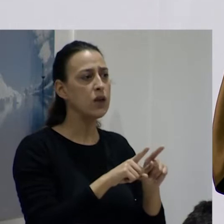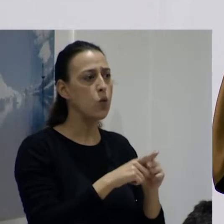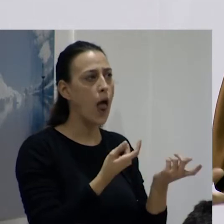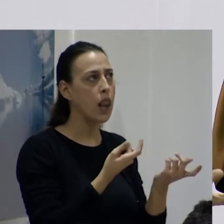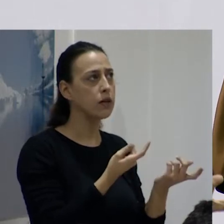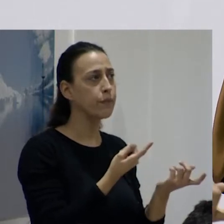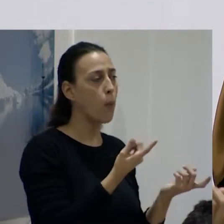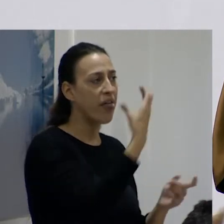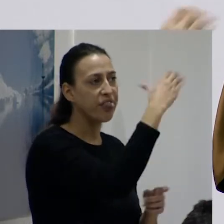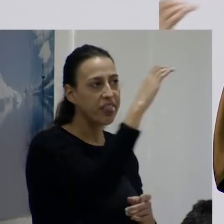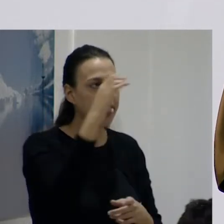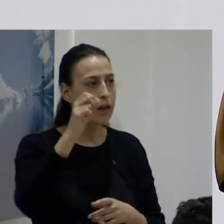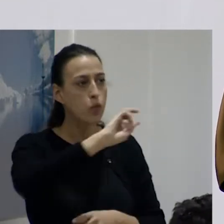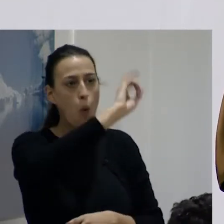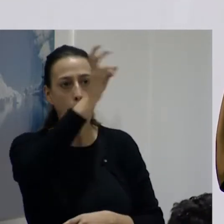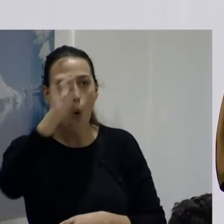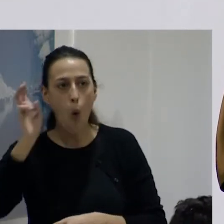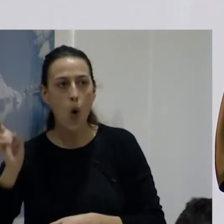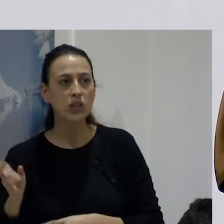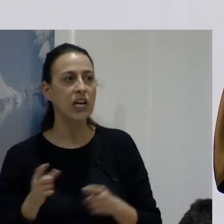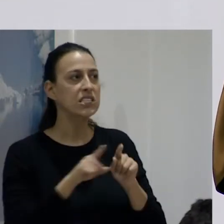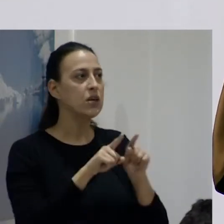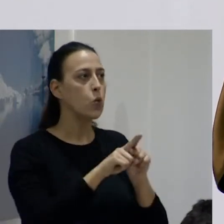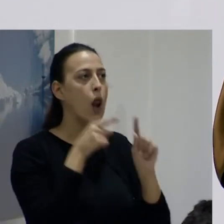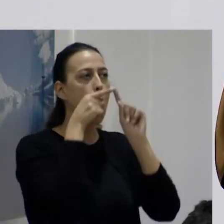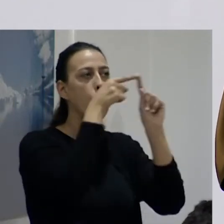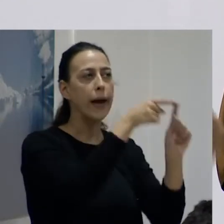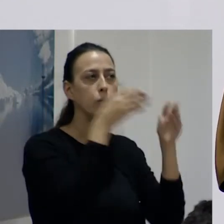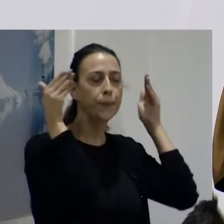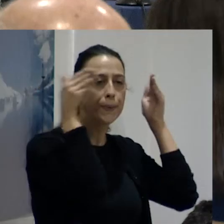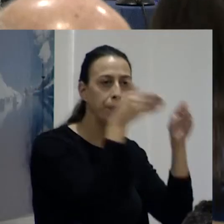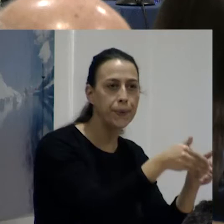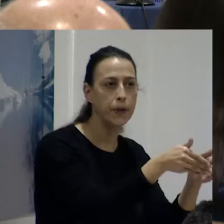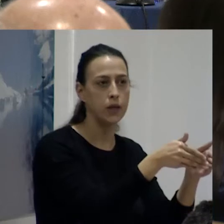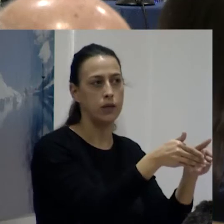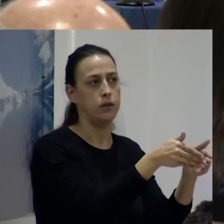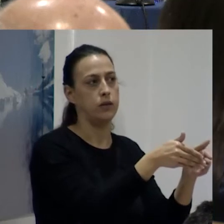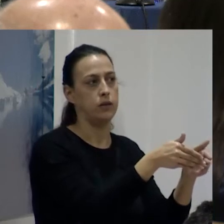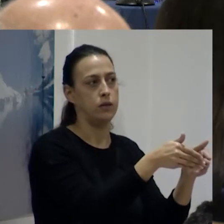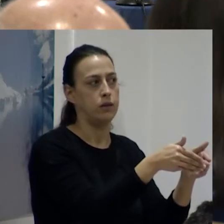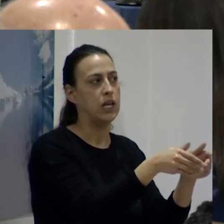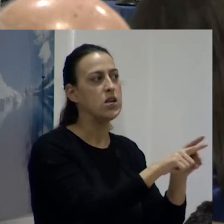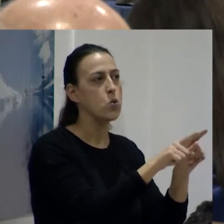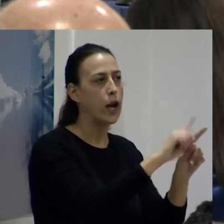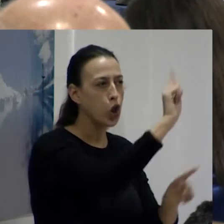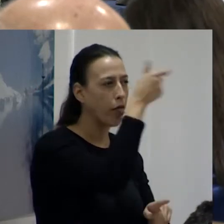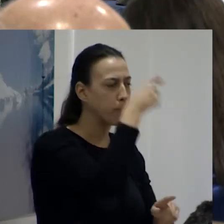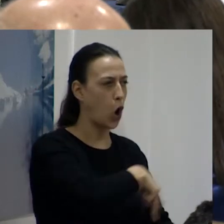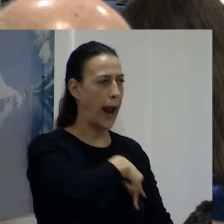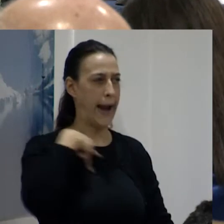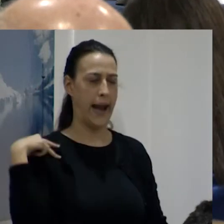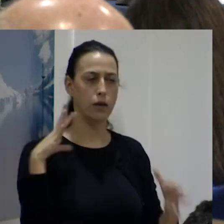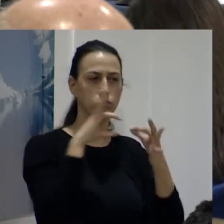saber, que es caracteritzen perquè el seu objecte consistís en conceptes de caràcter general,